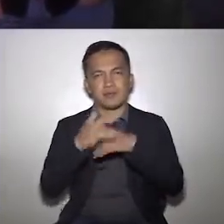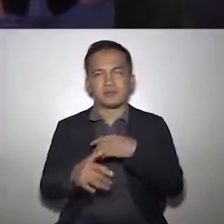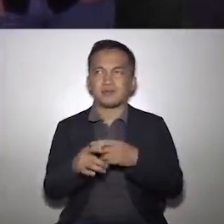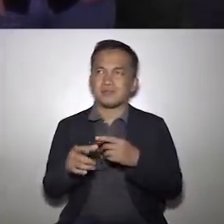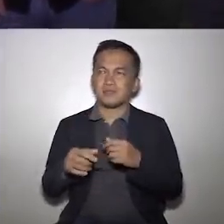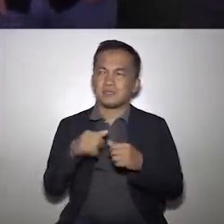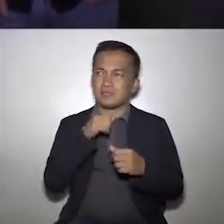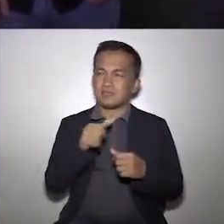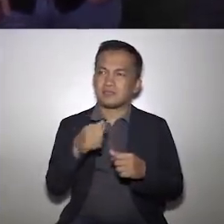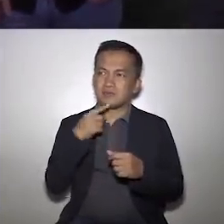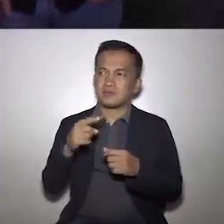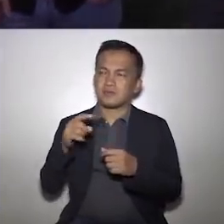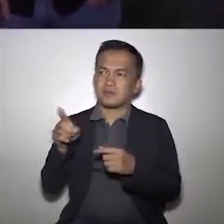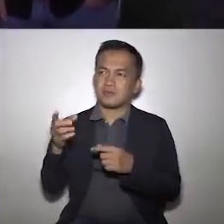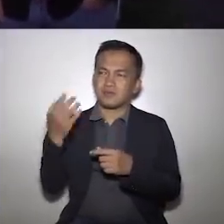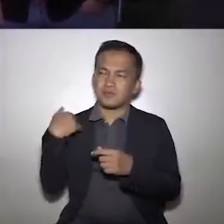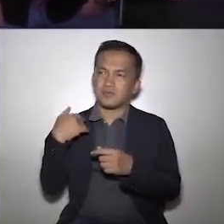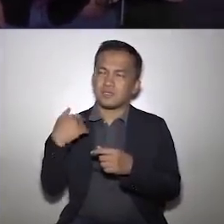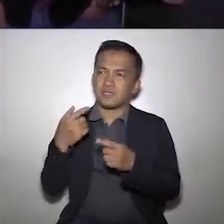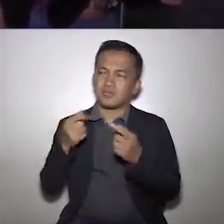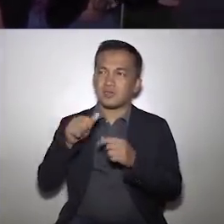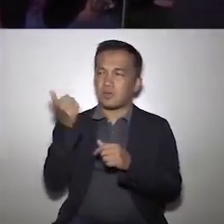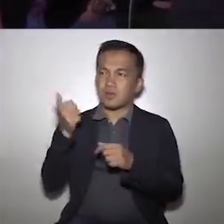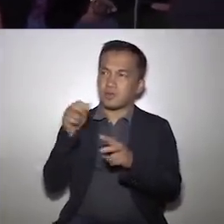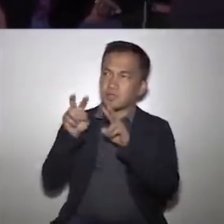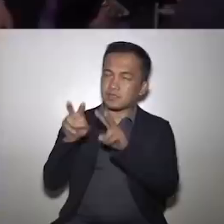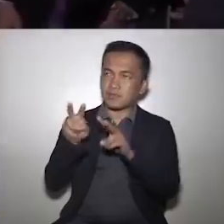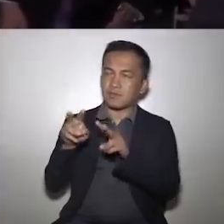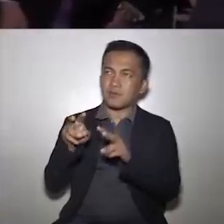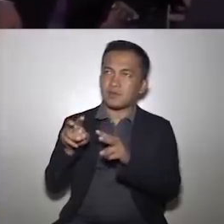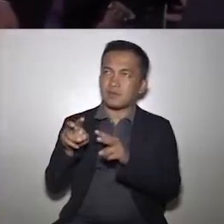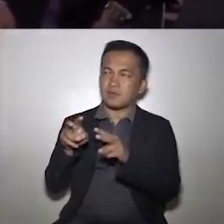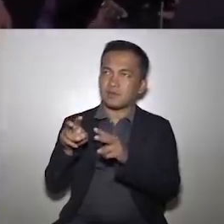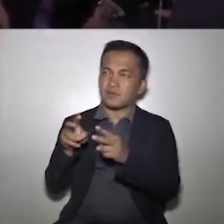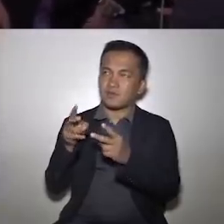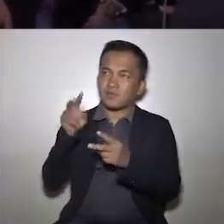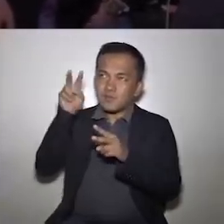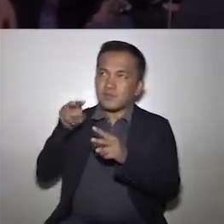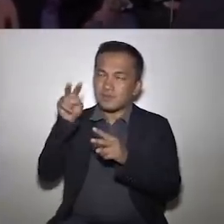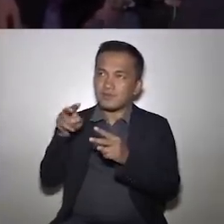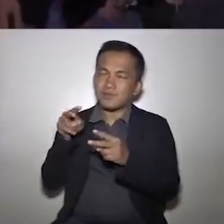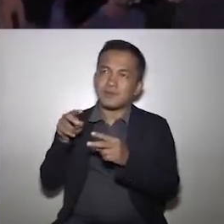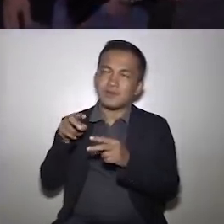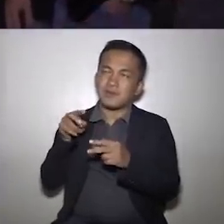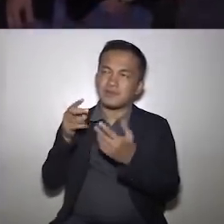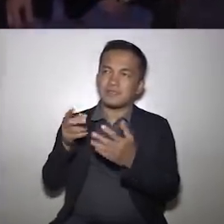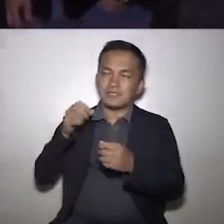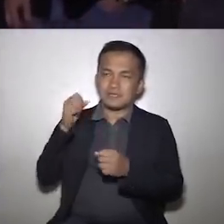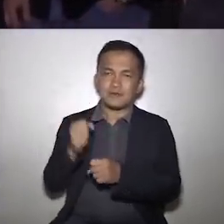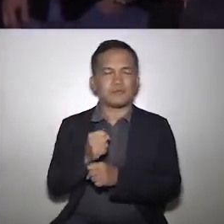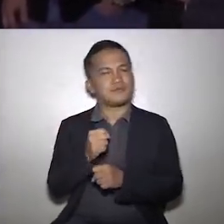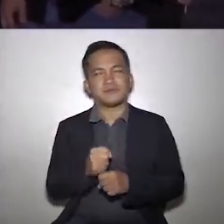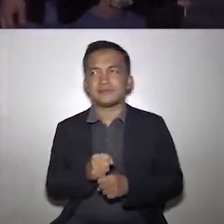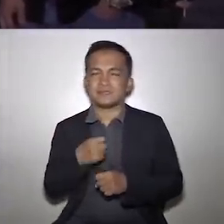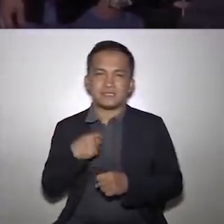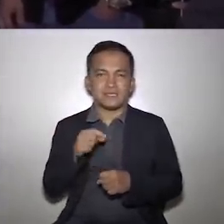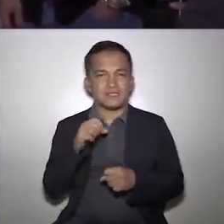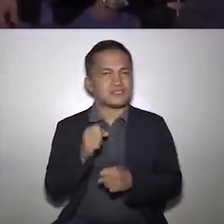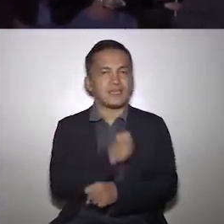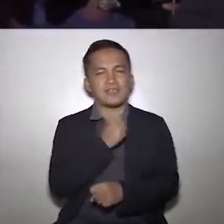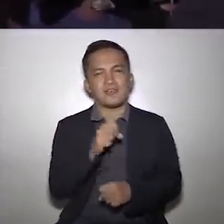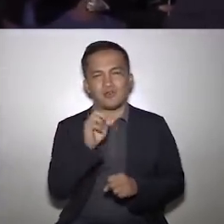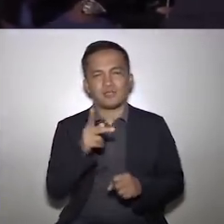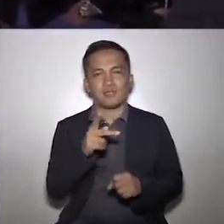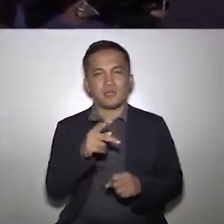na, yung kursi tipo, yun ba? Yung pagkakita namin sa mga video mo, nagsusubaybay kami. Sayang, pero okay na. Yung nabigay kami